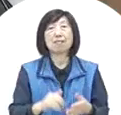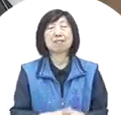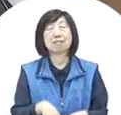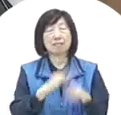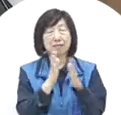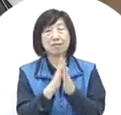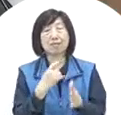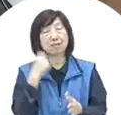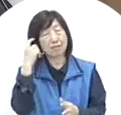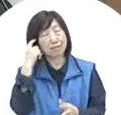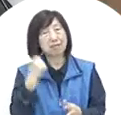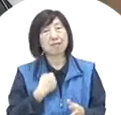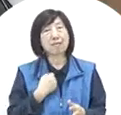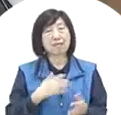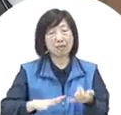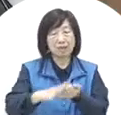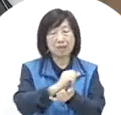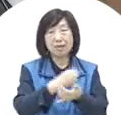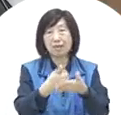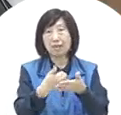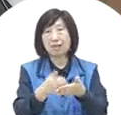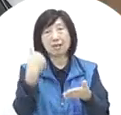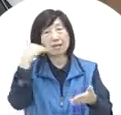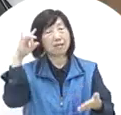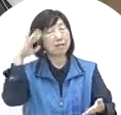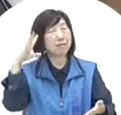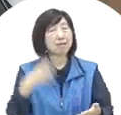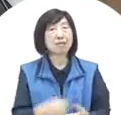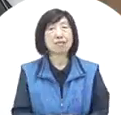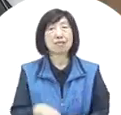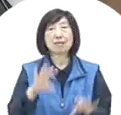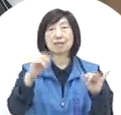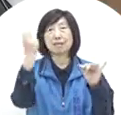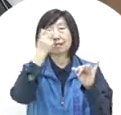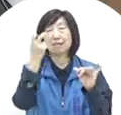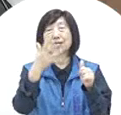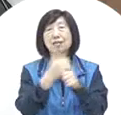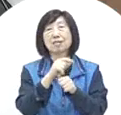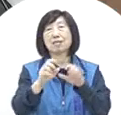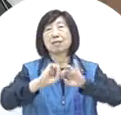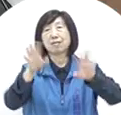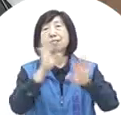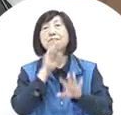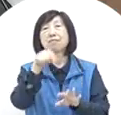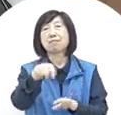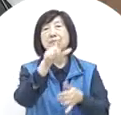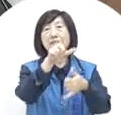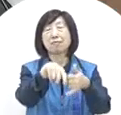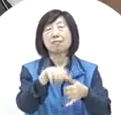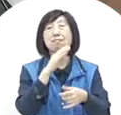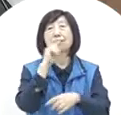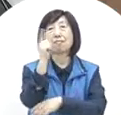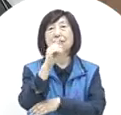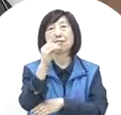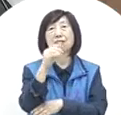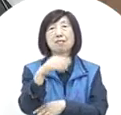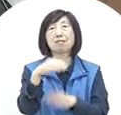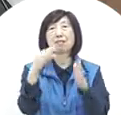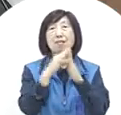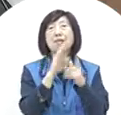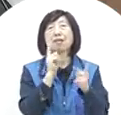了解的这个独创全国的这个流程图是谁创的。地检署的新闻稿写很清楚，就有当时消防局的勤务中心主任觉